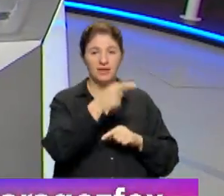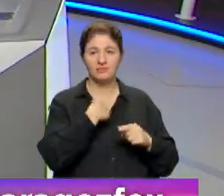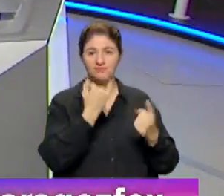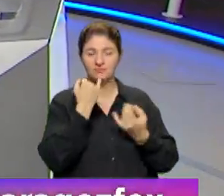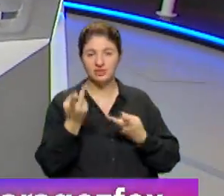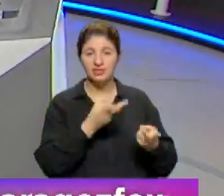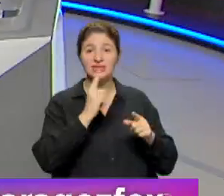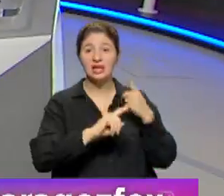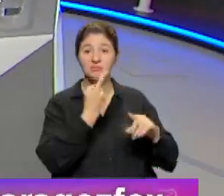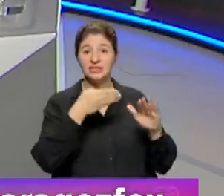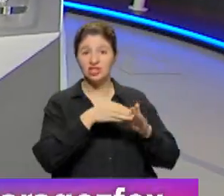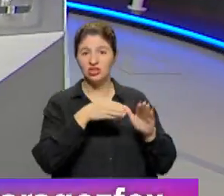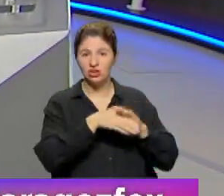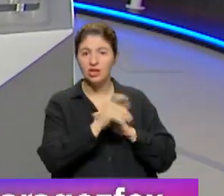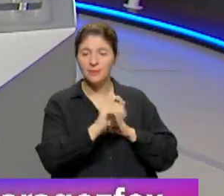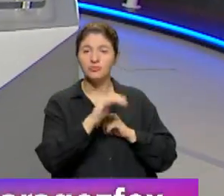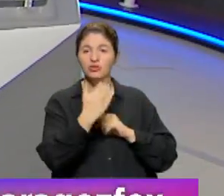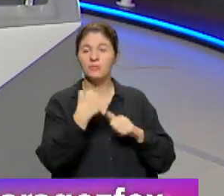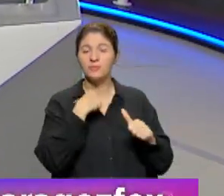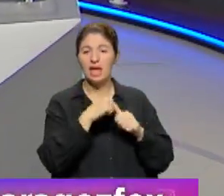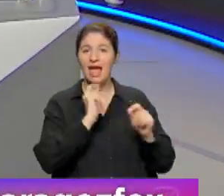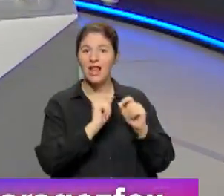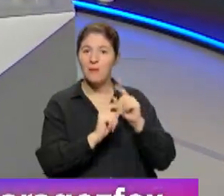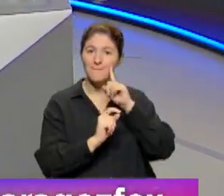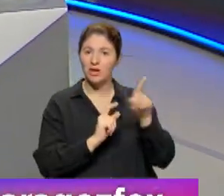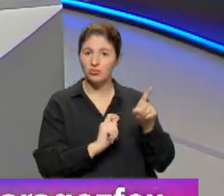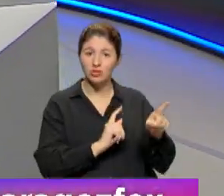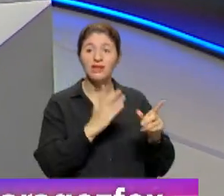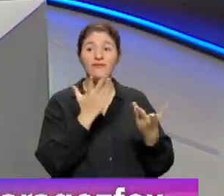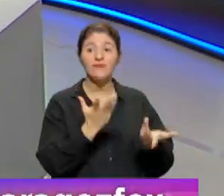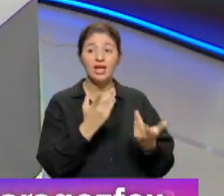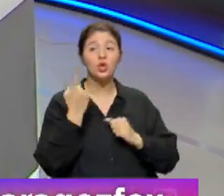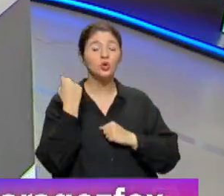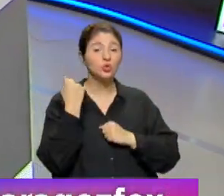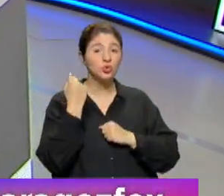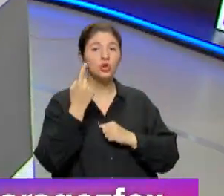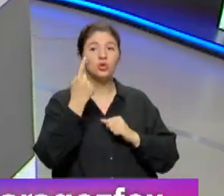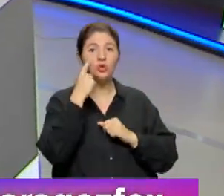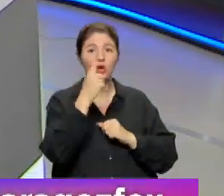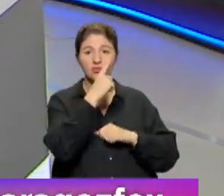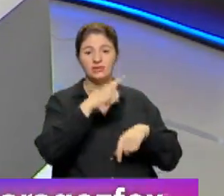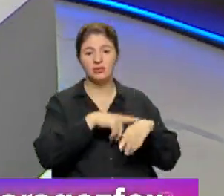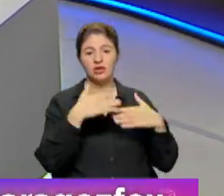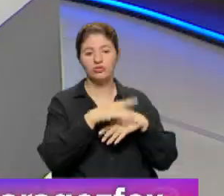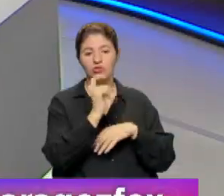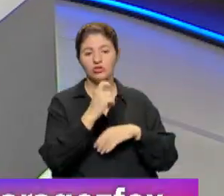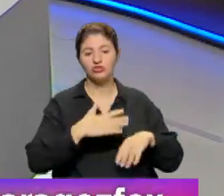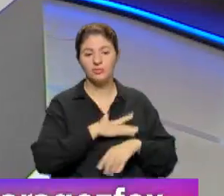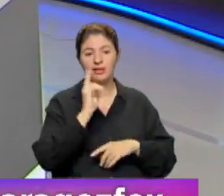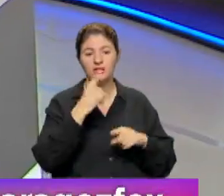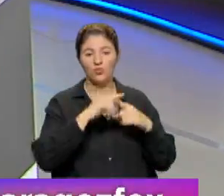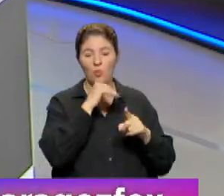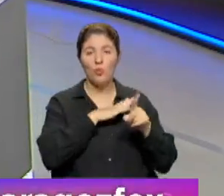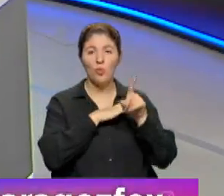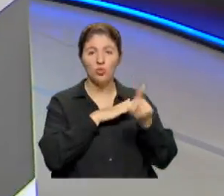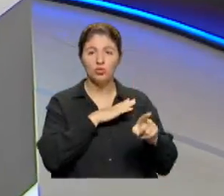siyasete bir giriş yapalım sonrasında yeniden ekonomiye döneceğiz ve dün gözler saat 21'de CHP lideri Kemal